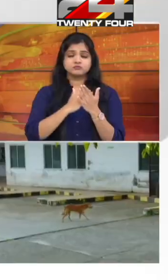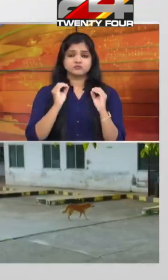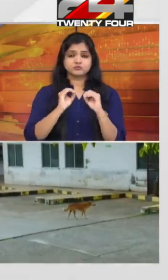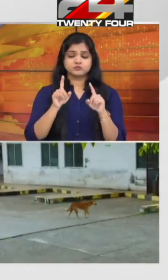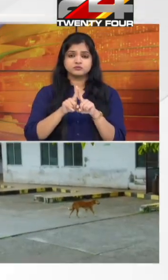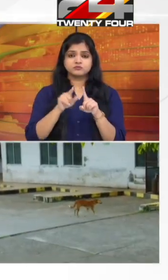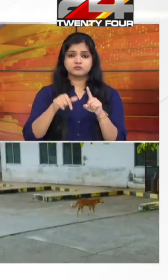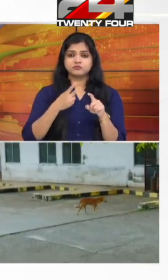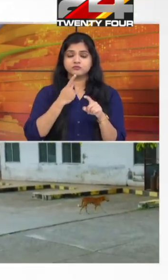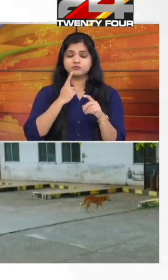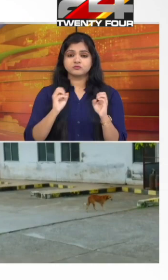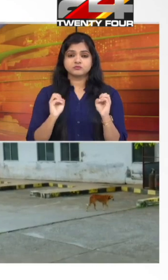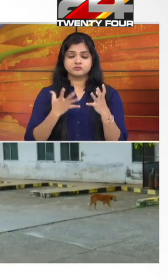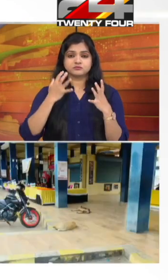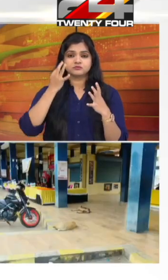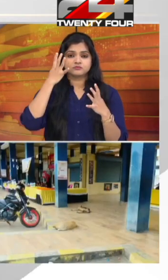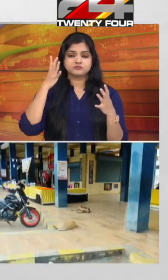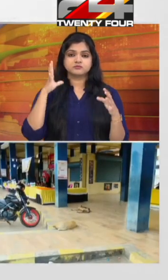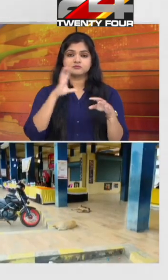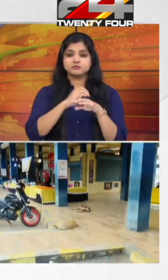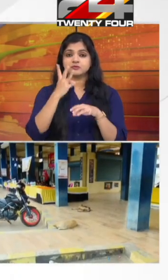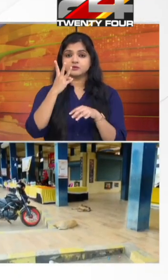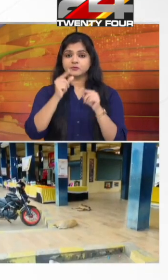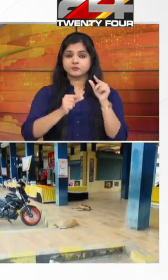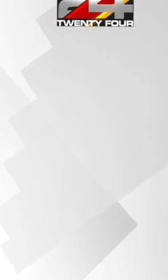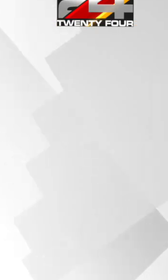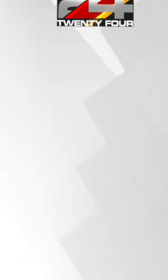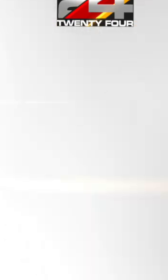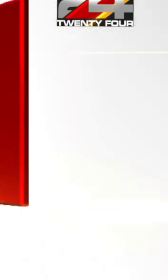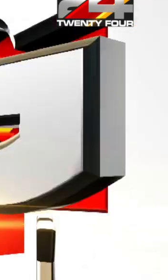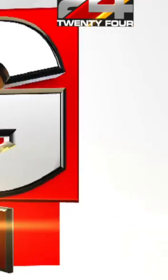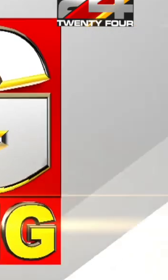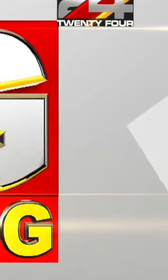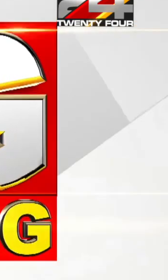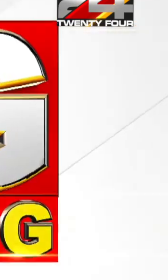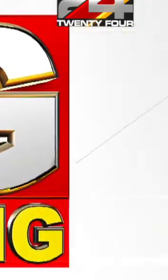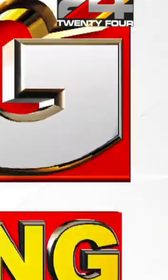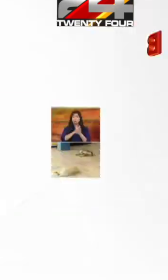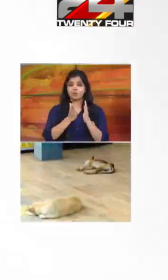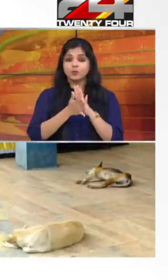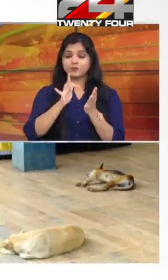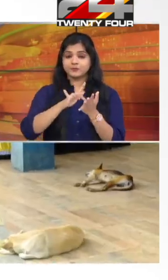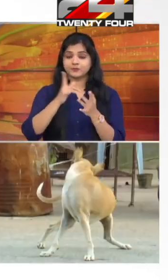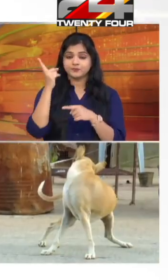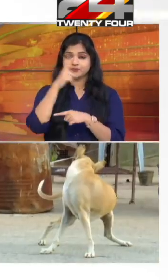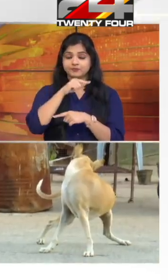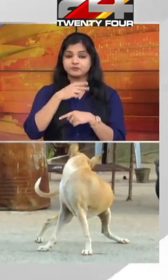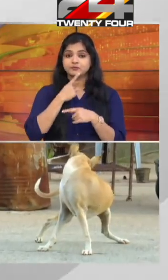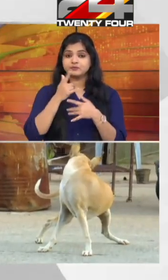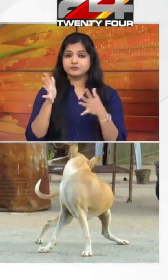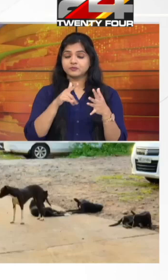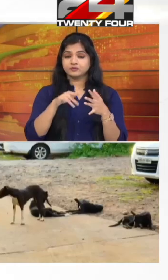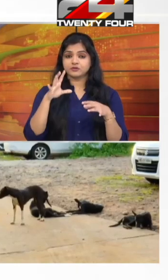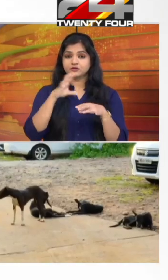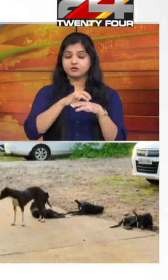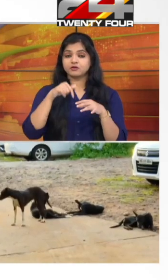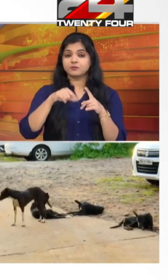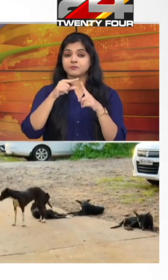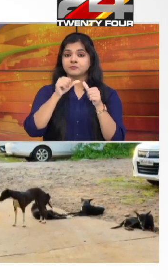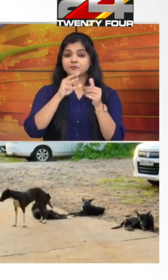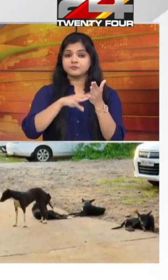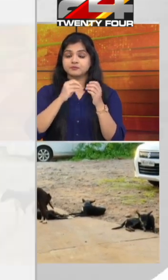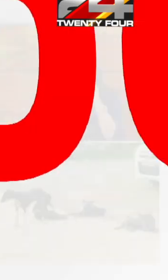നായ ഈ 3 പേരെയും കടിച്ചത്. ഒപ്പം തന്നെ കഴിഞ്ഞ തിരുവോണ ദിവസമാണ് തെരുവ് നായയുടെ ആക്രമണത്തിൽ പാമ്പാടിയിൽ തന്നെ ഒരു